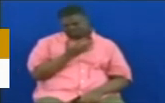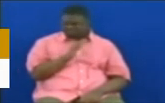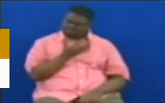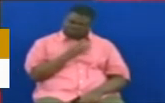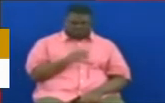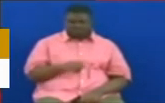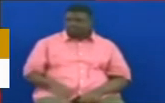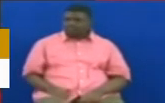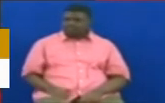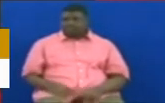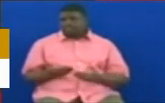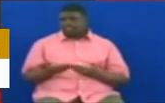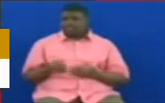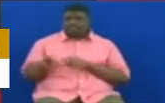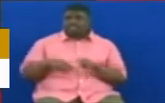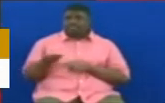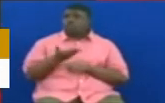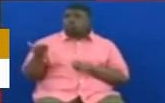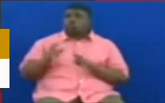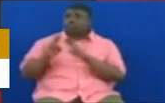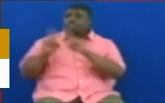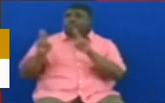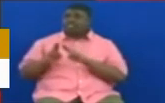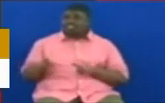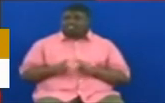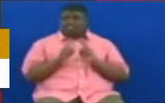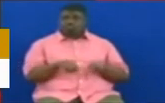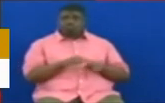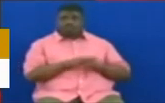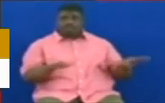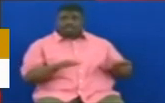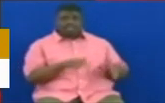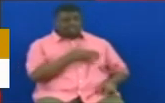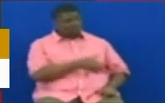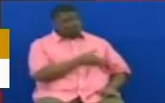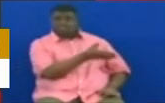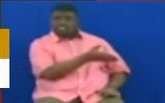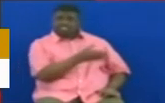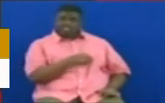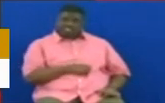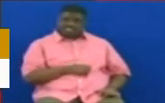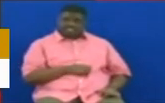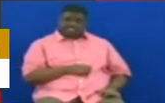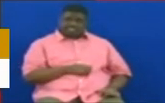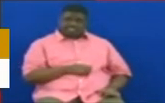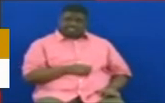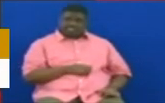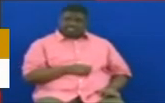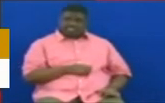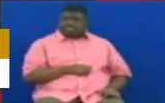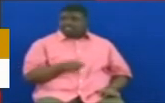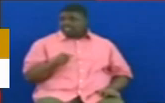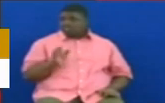any international agreement inakuwa ngazi ya baraza la mawaziri. Nafikiri iko kwenye kwako wewe Mheshimiwa IG na